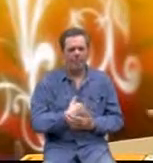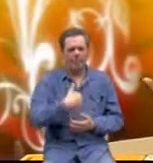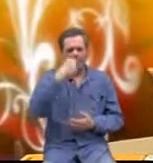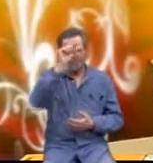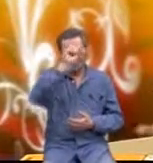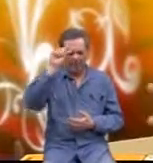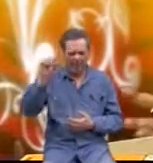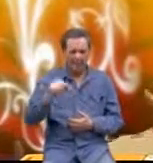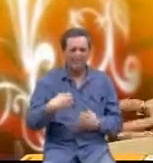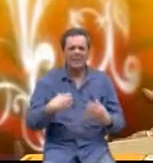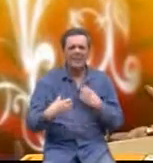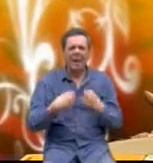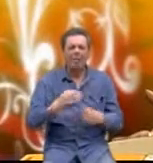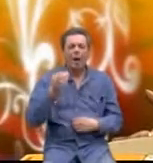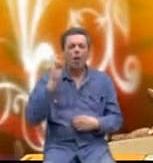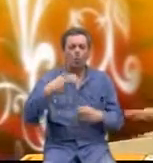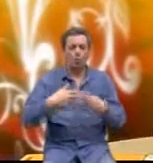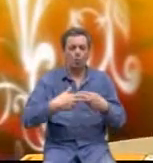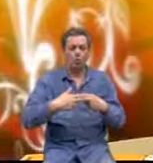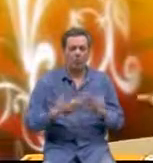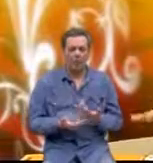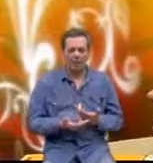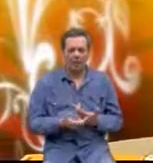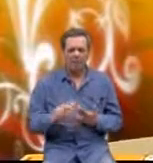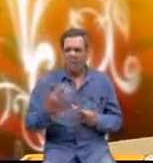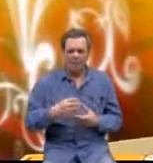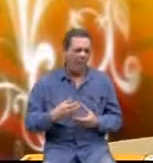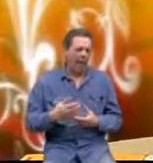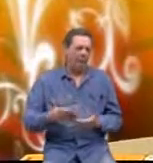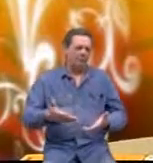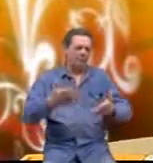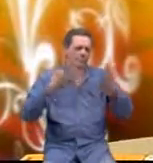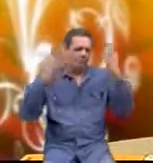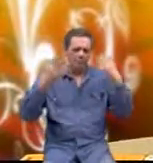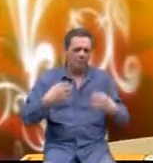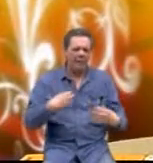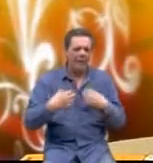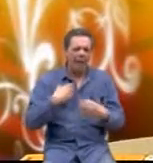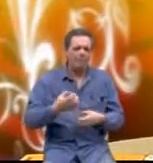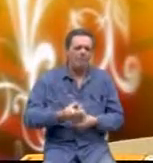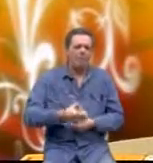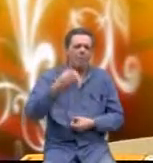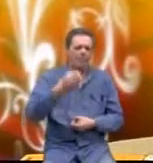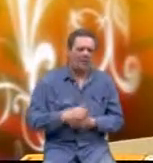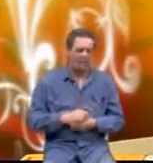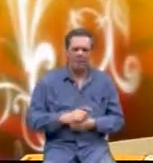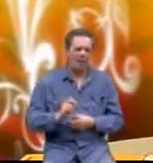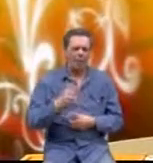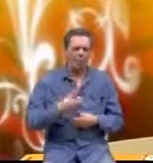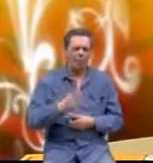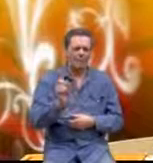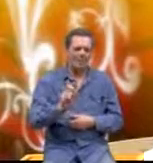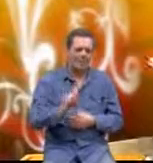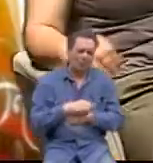dali, sajam dobrosusjedstva. Nije sajam kobasica, ali bit će malo, jel da? Kobasica neće. Neće, da. Ja